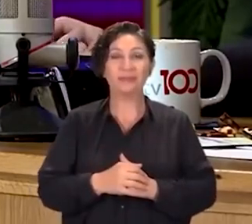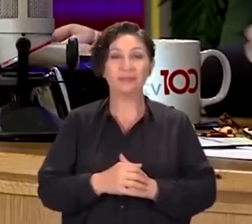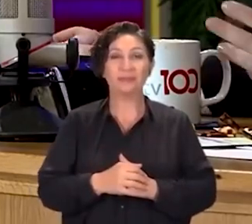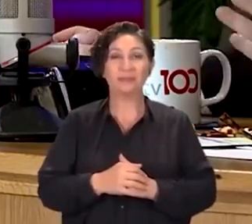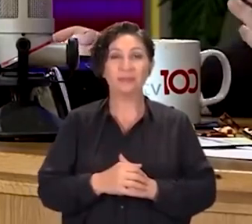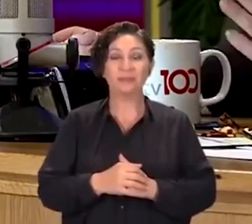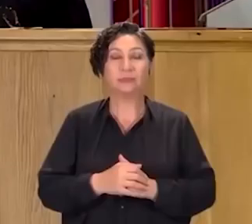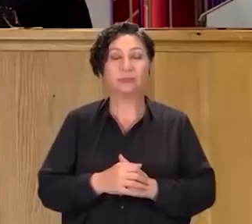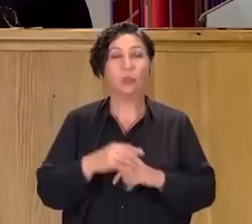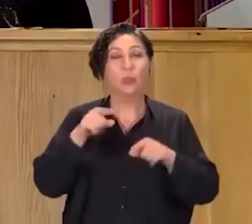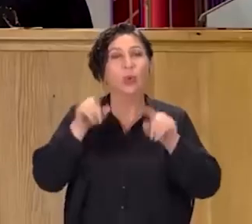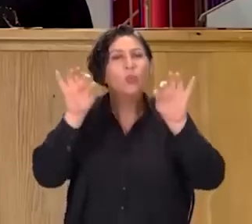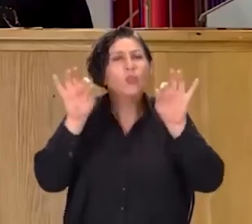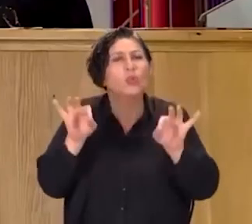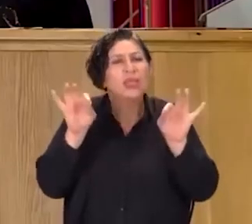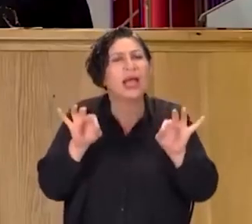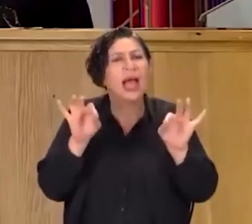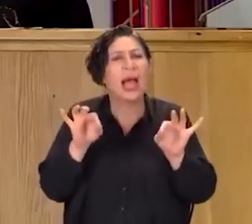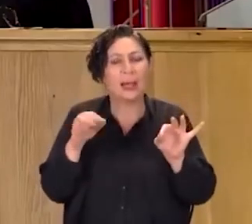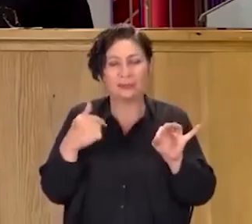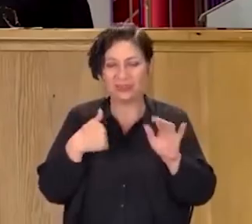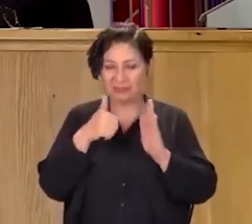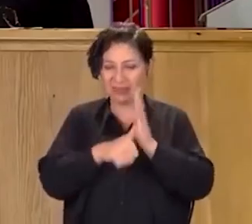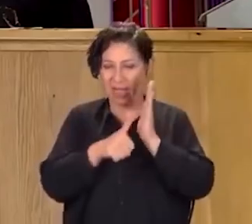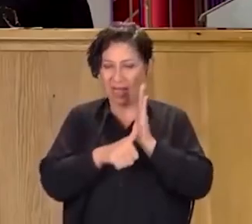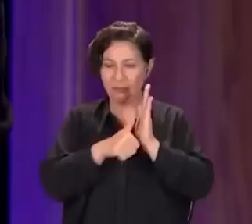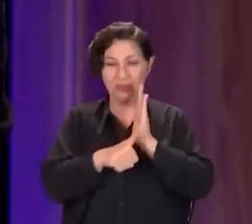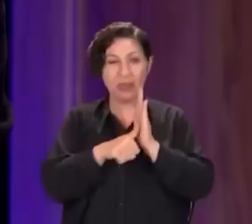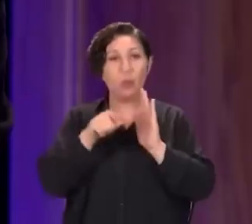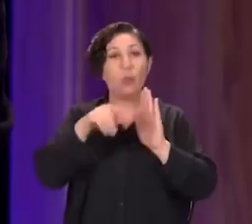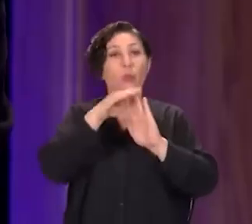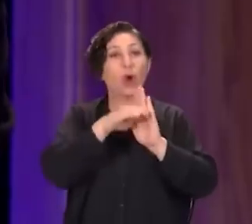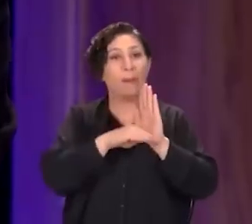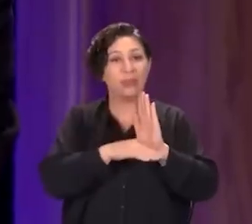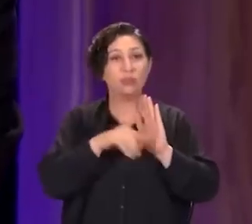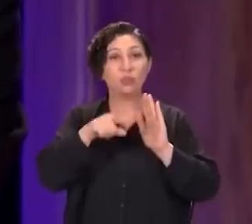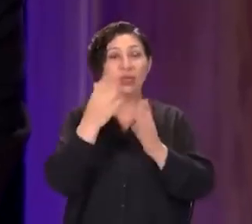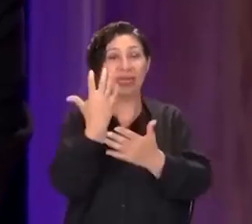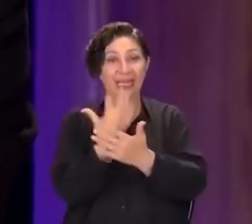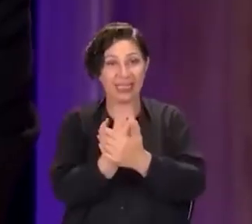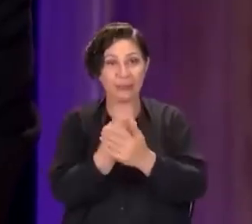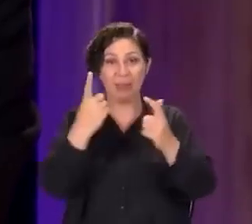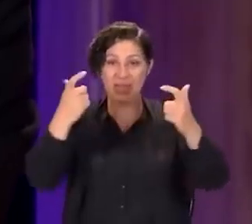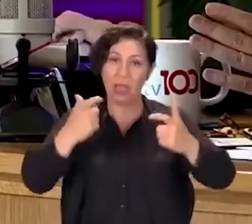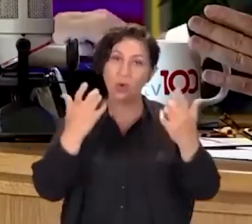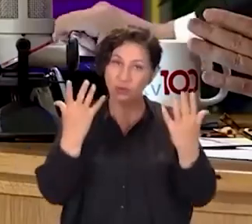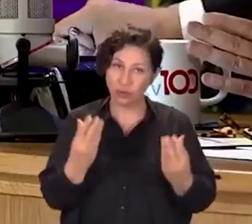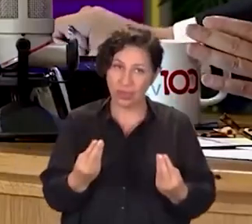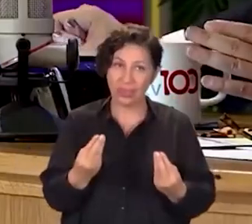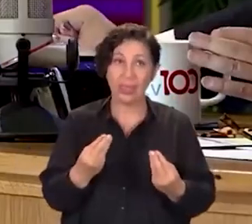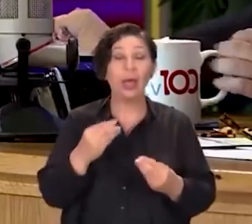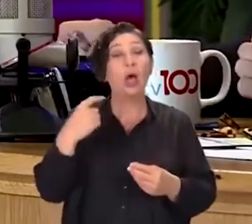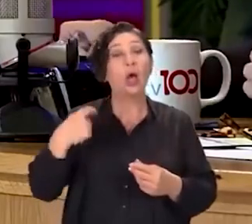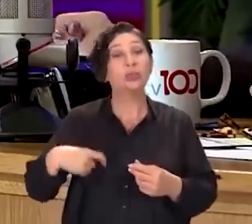Bu mutlaka bizim tarihimizde bu programın, bu kaydın bir yeri olacak.